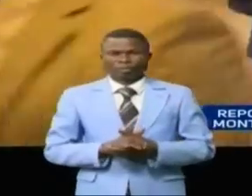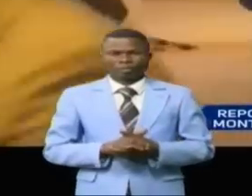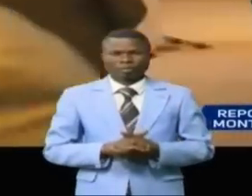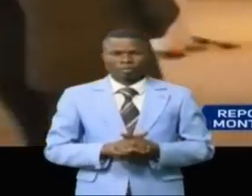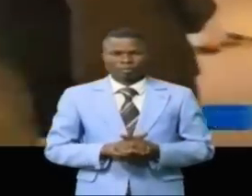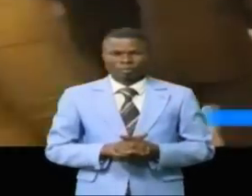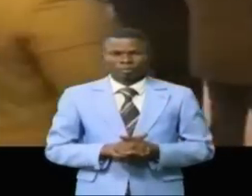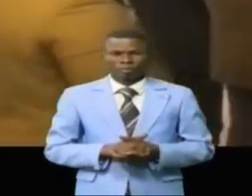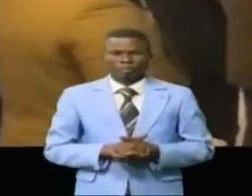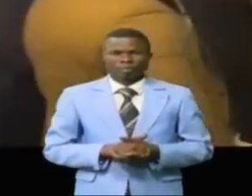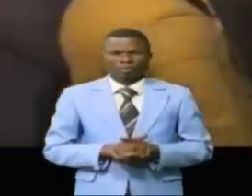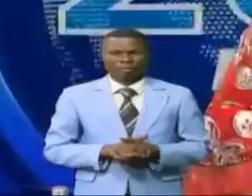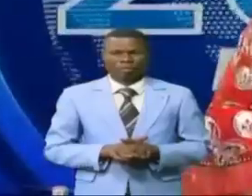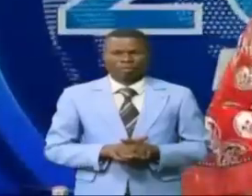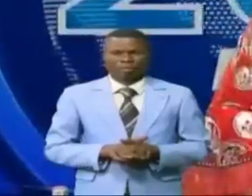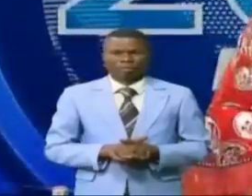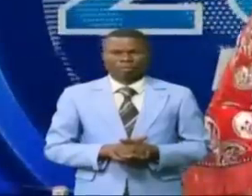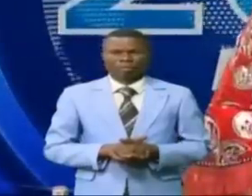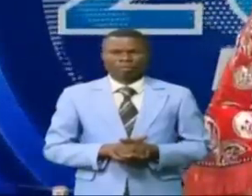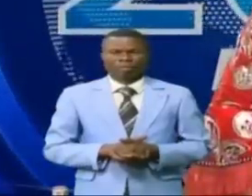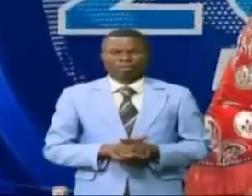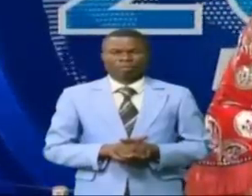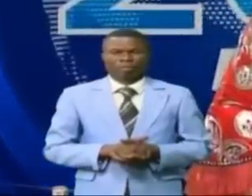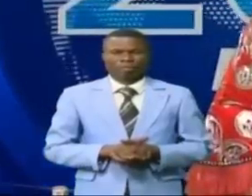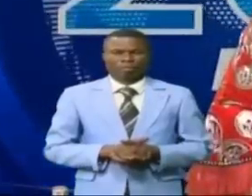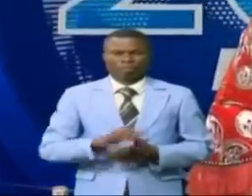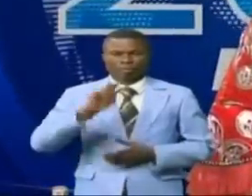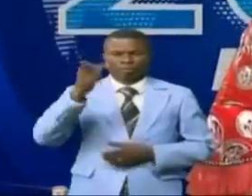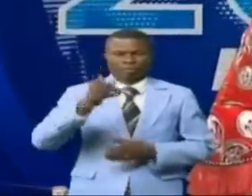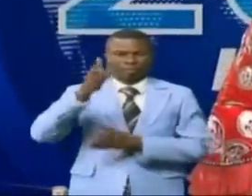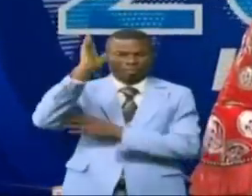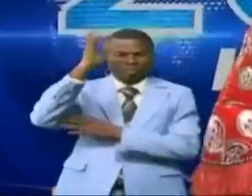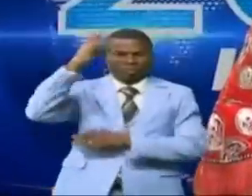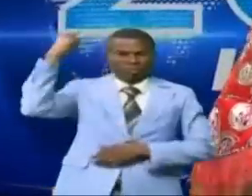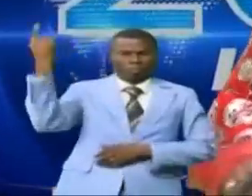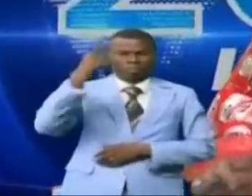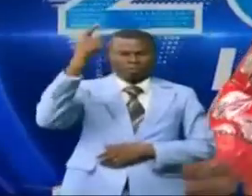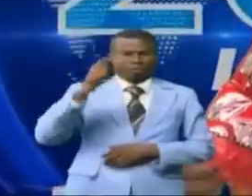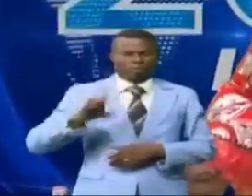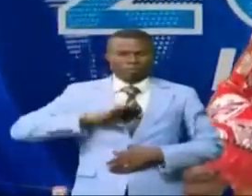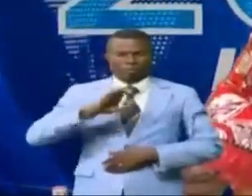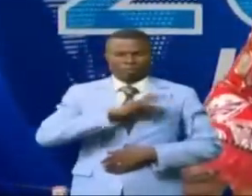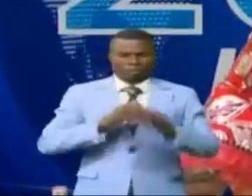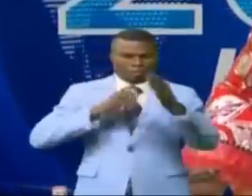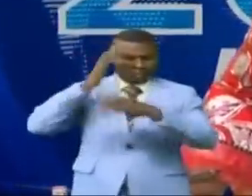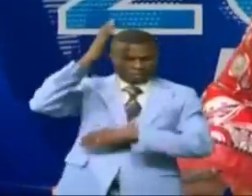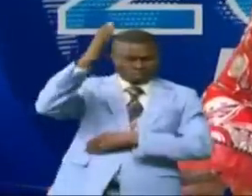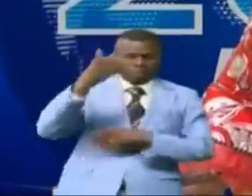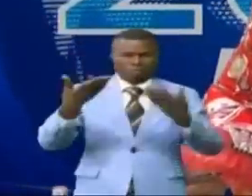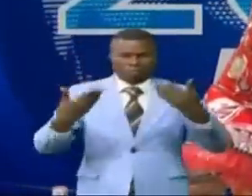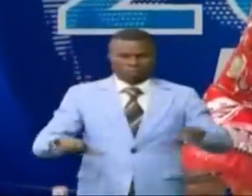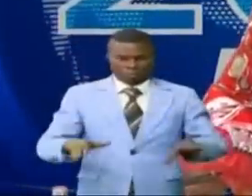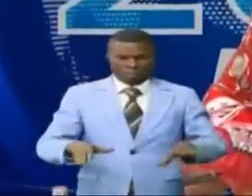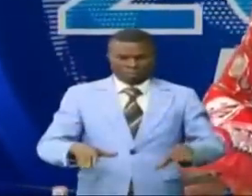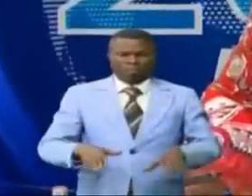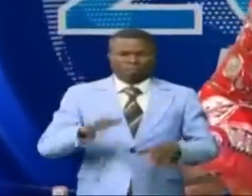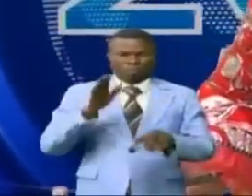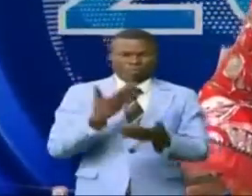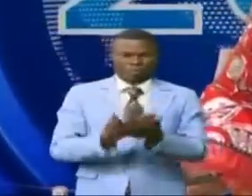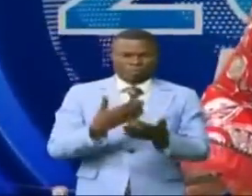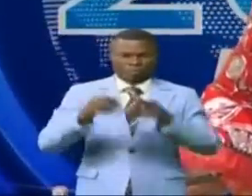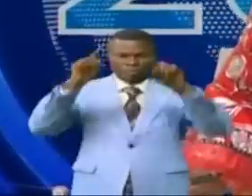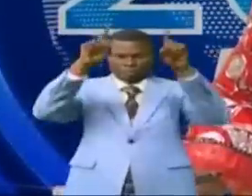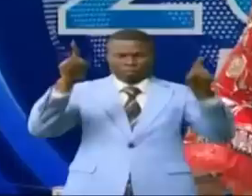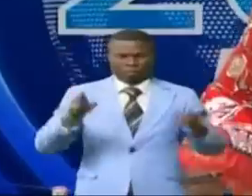normes internationales. Le deuxième sommet mondial des commissions du futur a fermé ses portes à Montevideo.